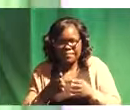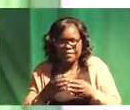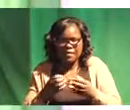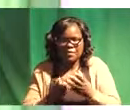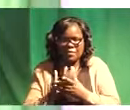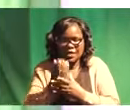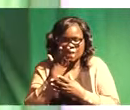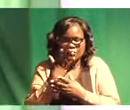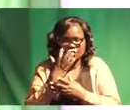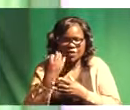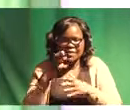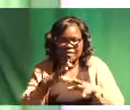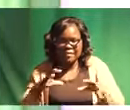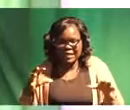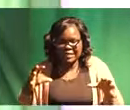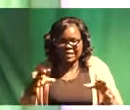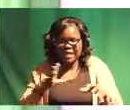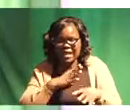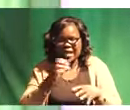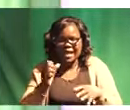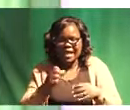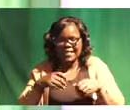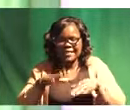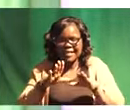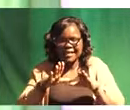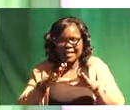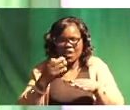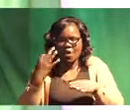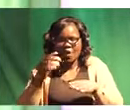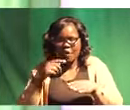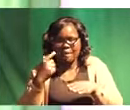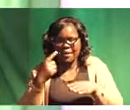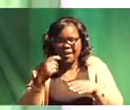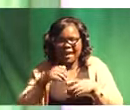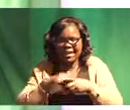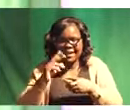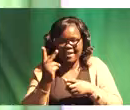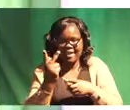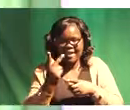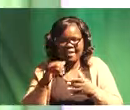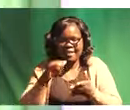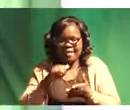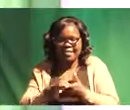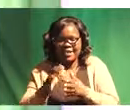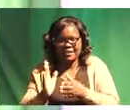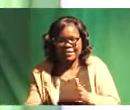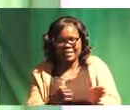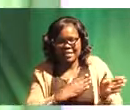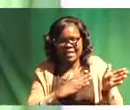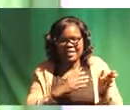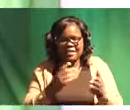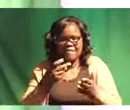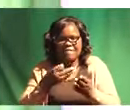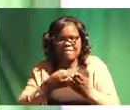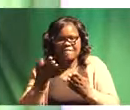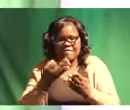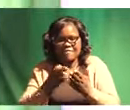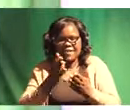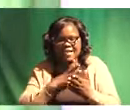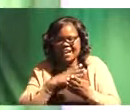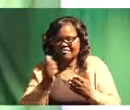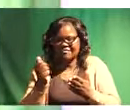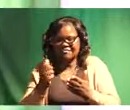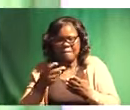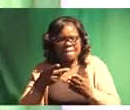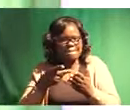production, the marketing and the sale of miraa in Kenya that eliminates fees,